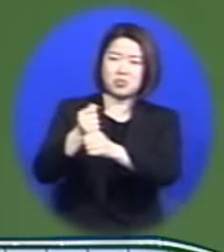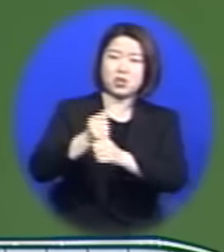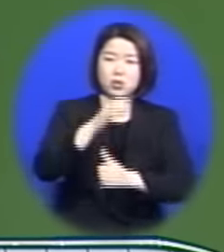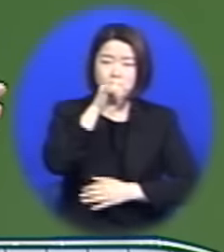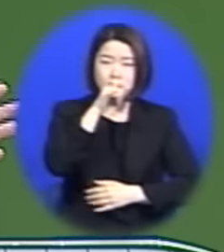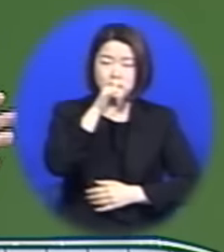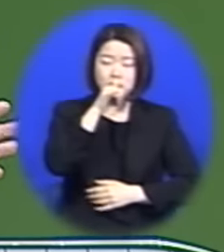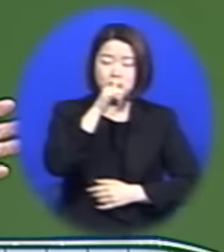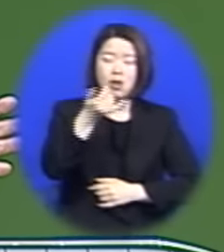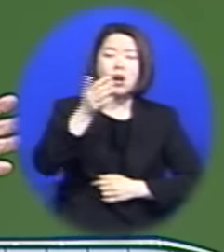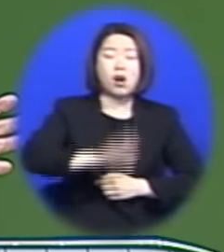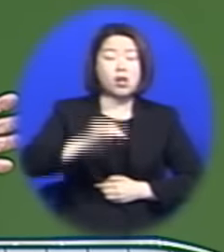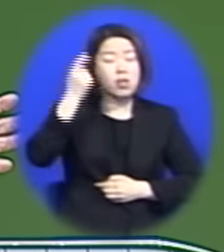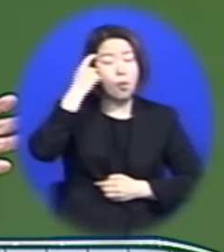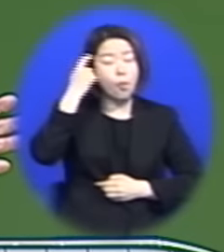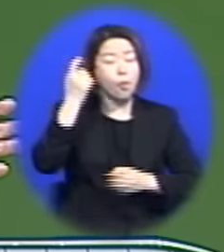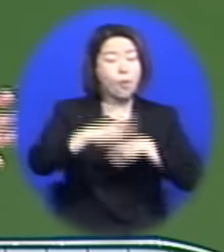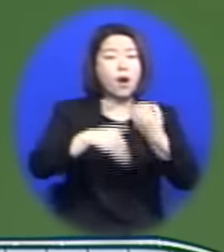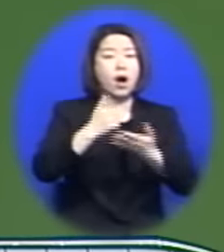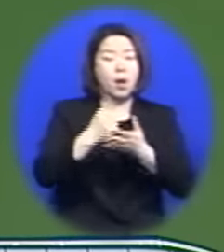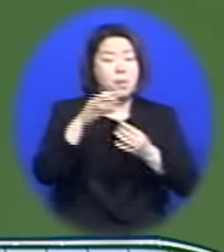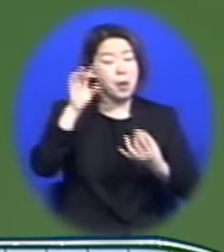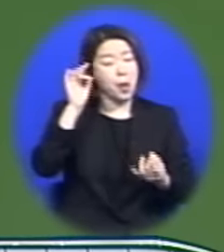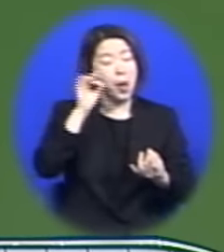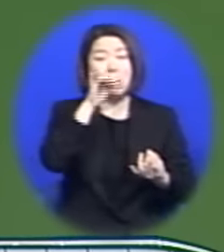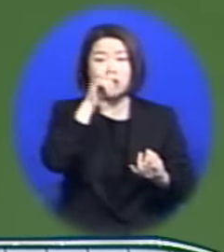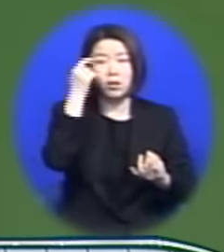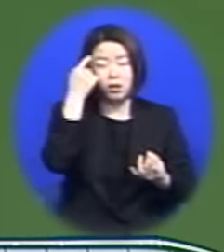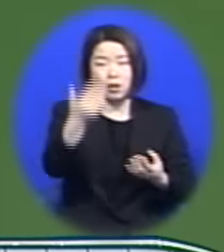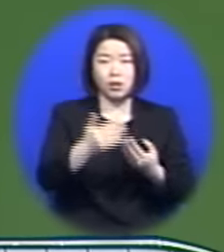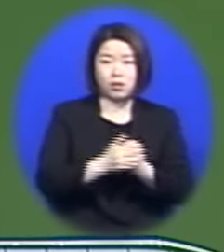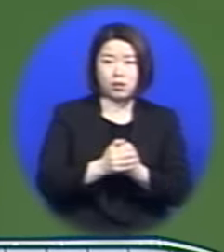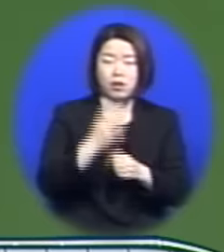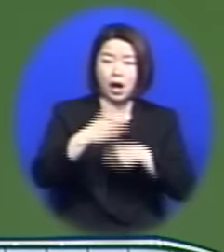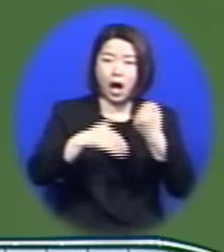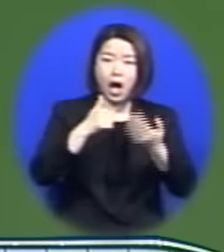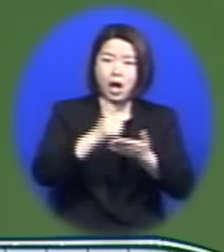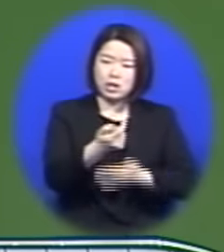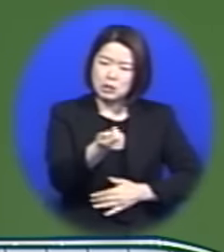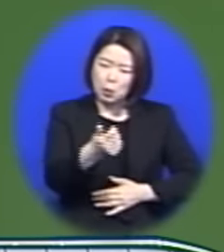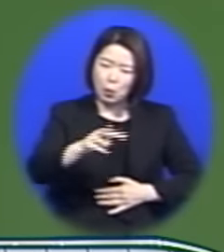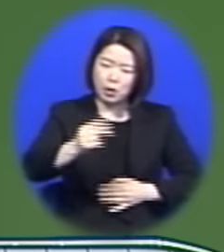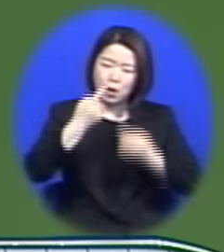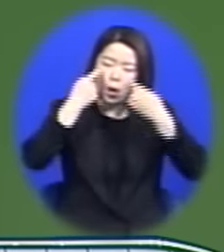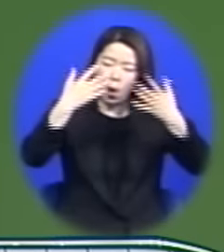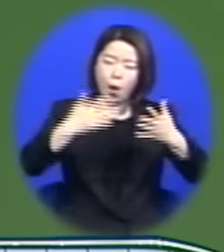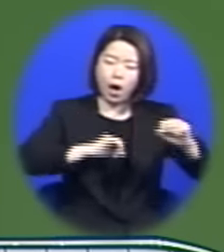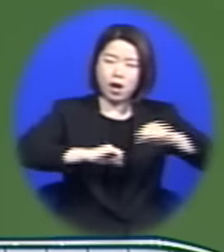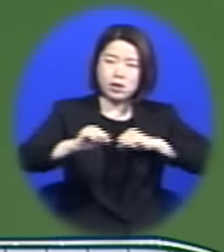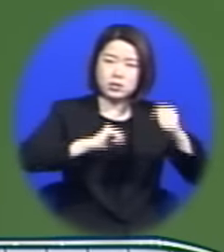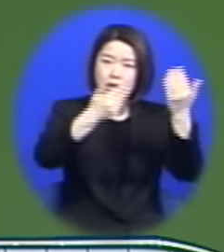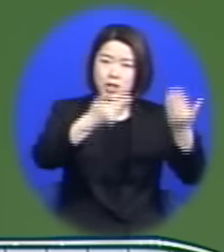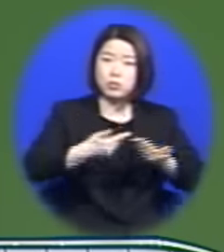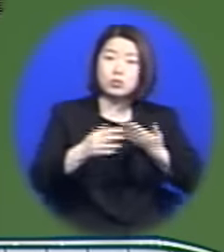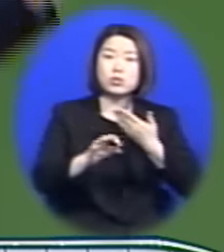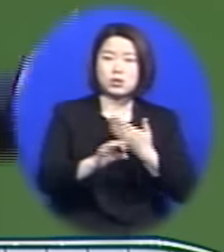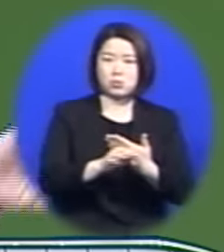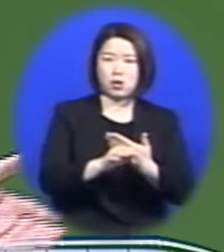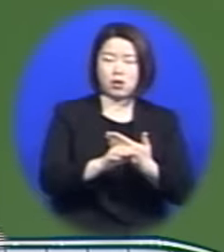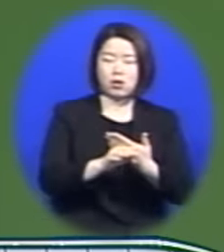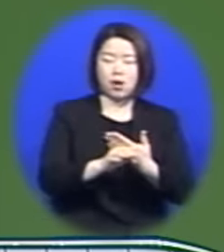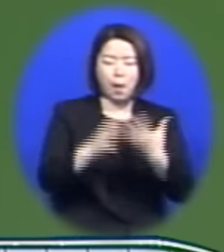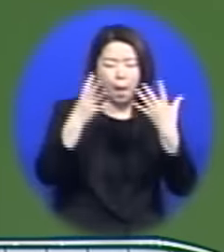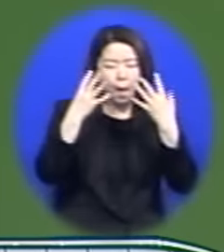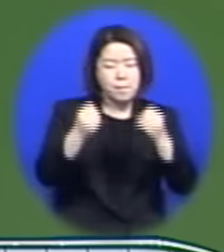하나님은 왜 가만히 계시냐 말 아 하나님이 조금이라도 분명하게 역사해 주시면 그러면 수많은